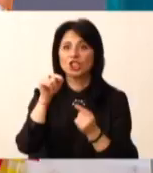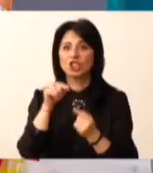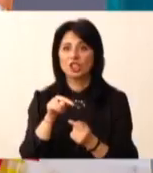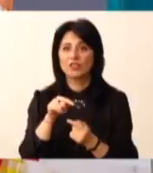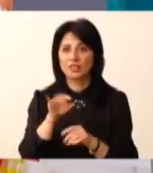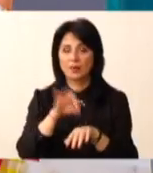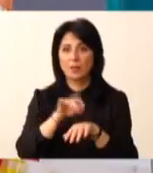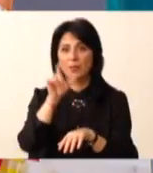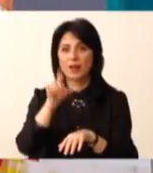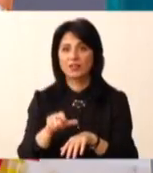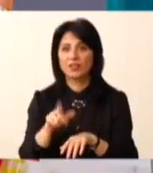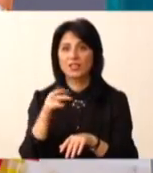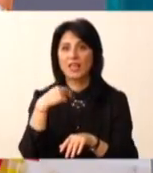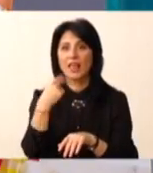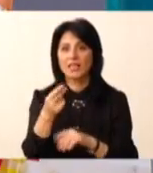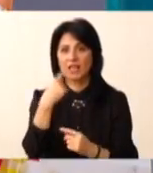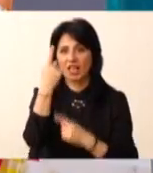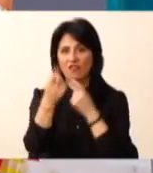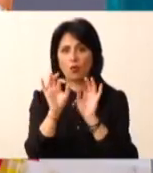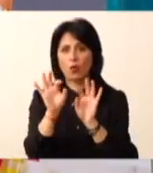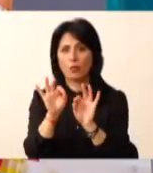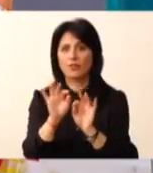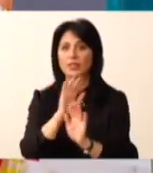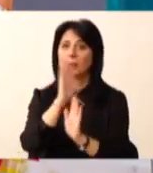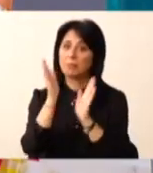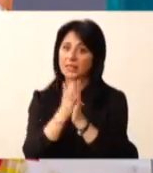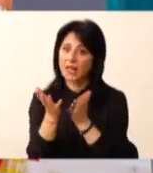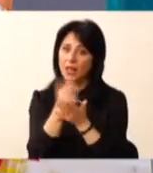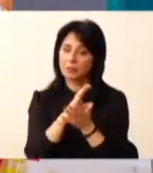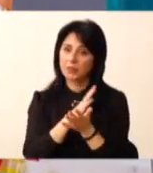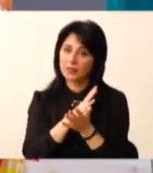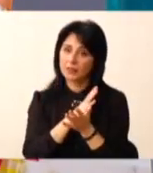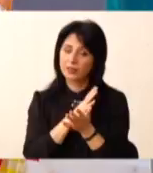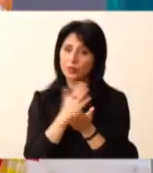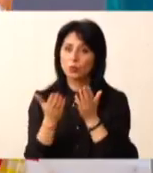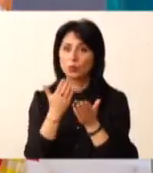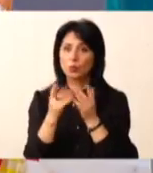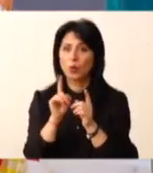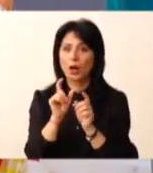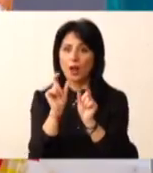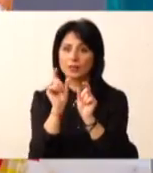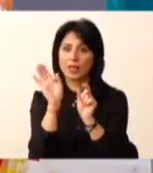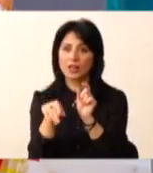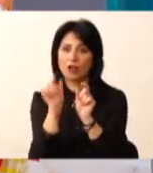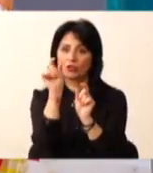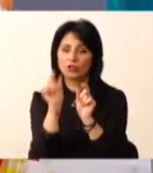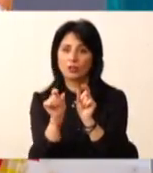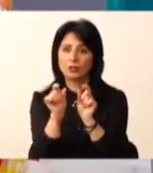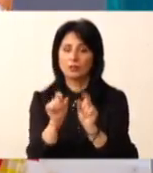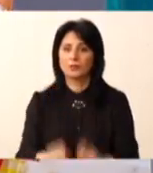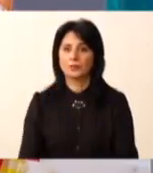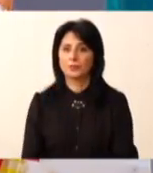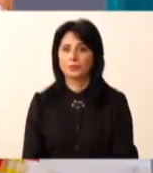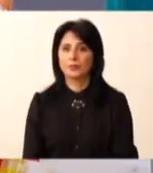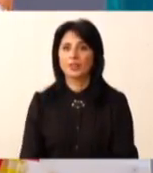შესაბამისად, პაციენტს როგორც წესი ეძლევა ინფორმაცია, მთლიანად მოხდა ფარისებრი ჯირკვლის ამოკვეთა, რაღაც ქსოვილის ნაწილი არის